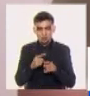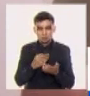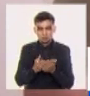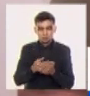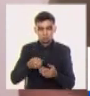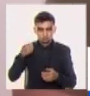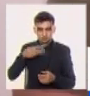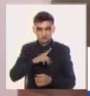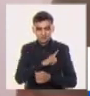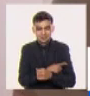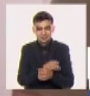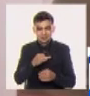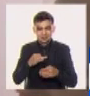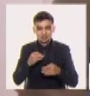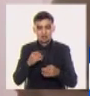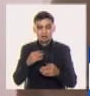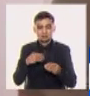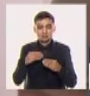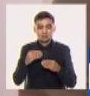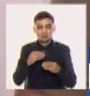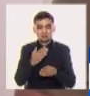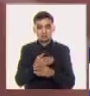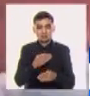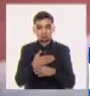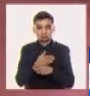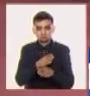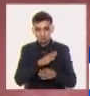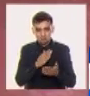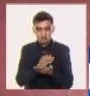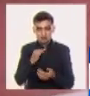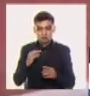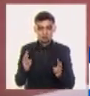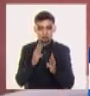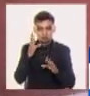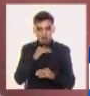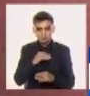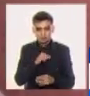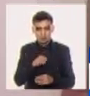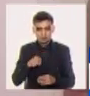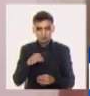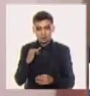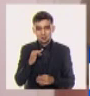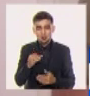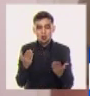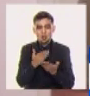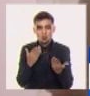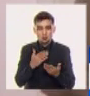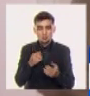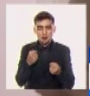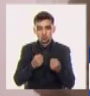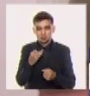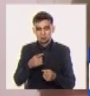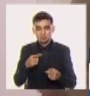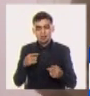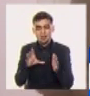происходит накал данного стекла, что может произойти самовозгорание. Что касается легкового транспорта, это короткое замыкание